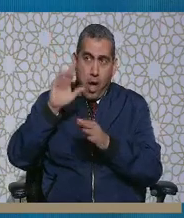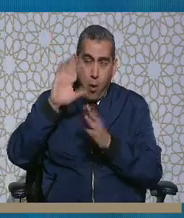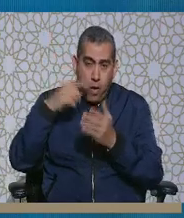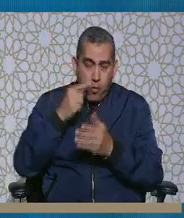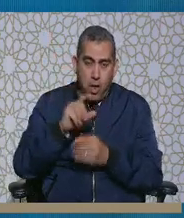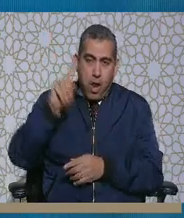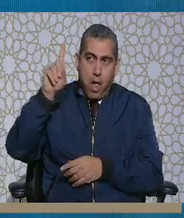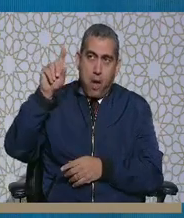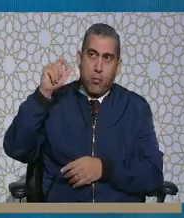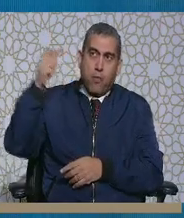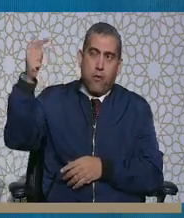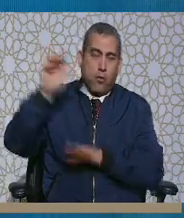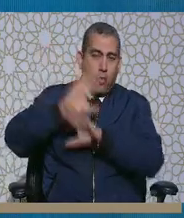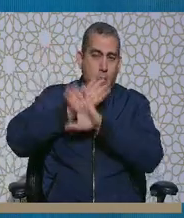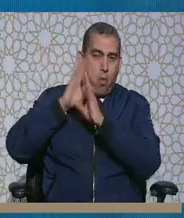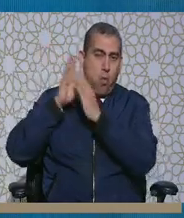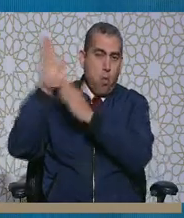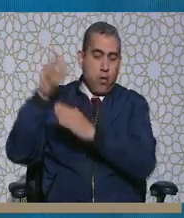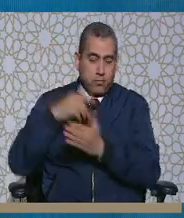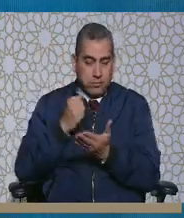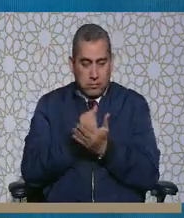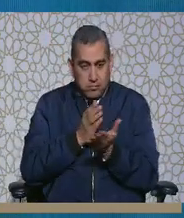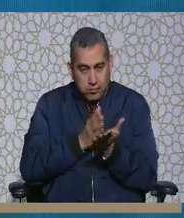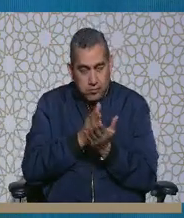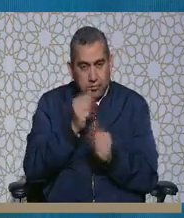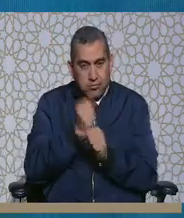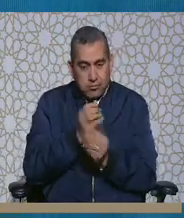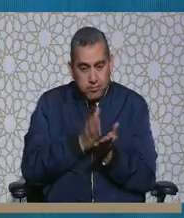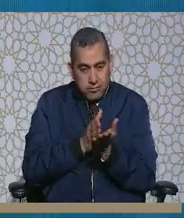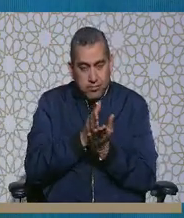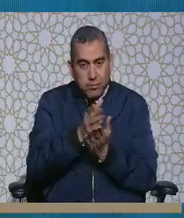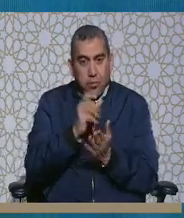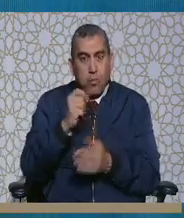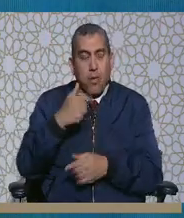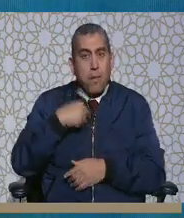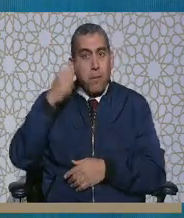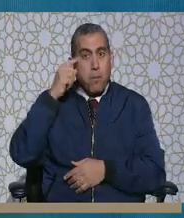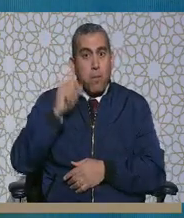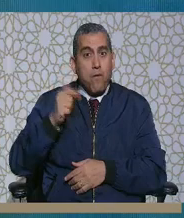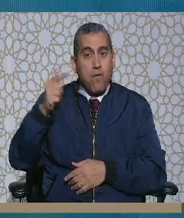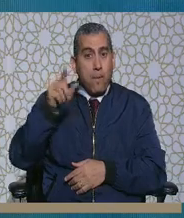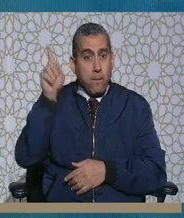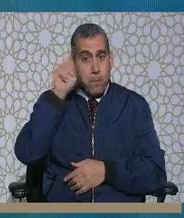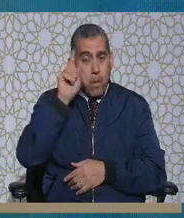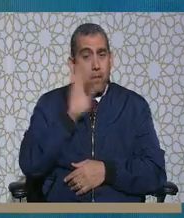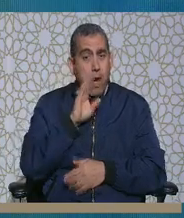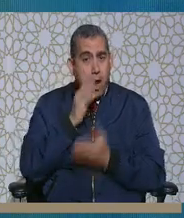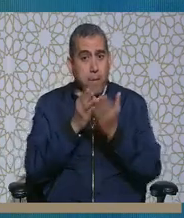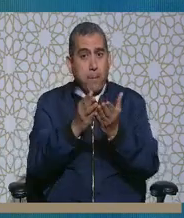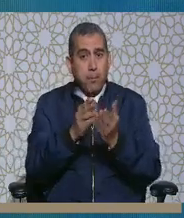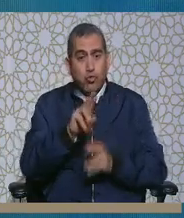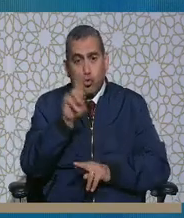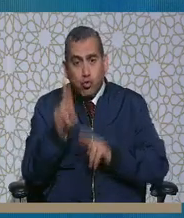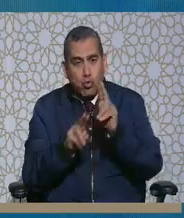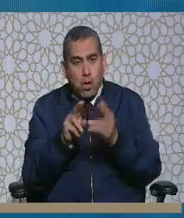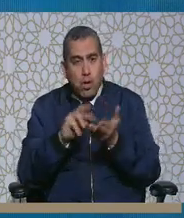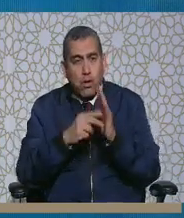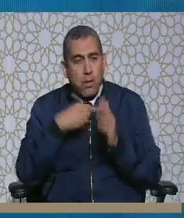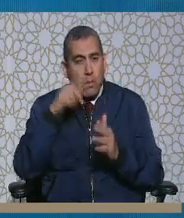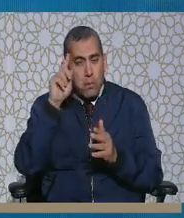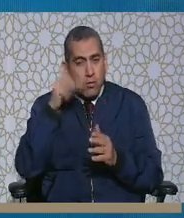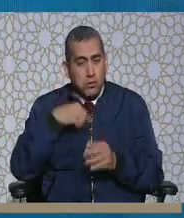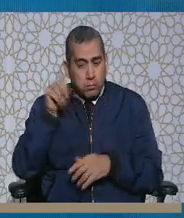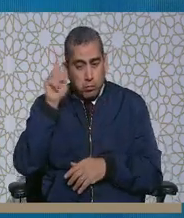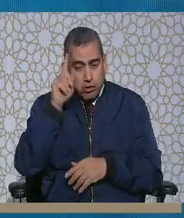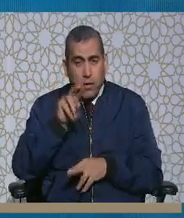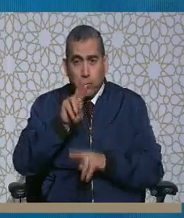جدا ان انت دائما اذا كنت مفوضا ولا تعلم تعلم واسال اذا كنت لا تفهم